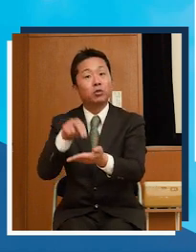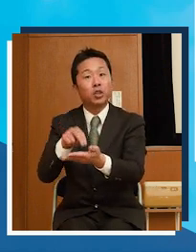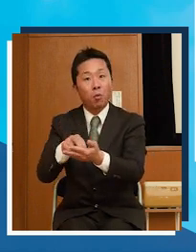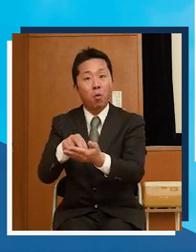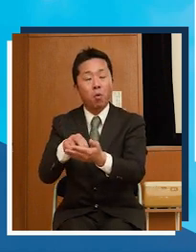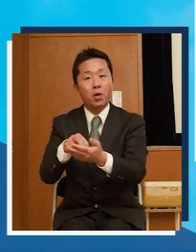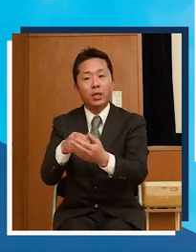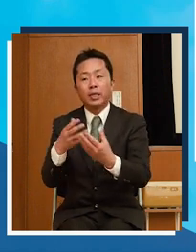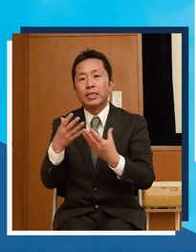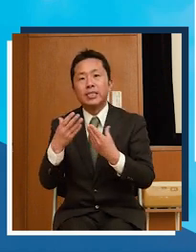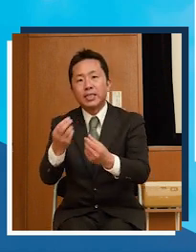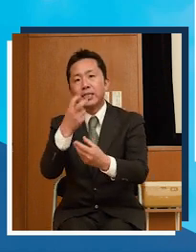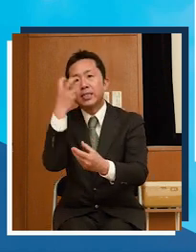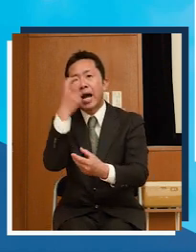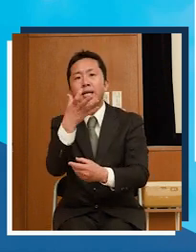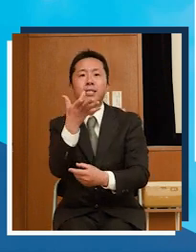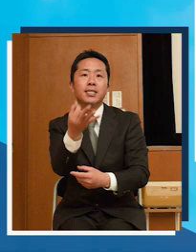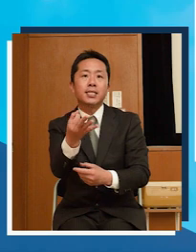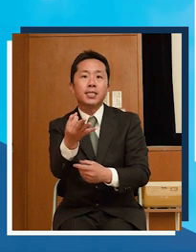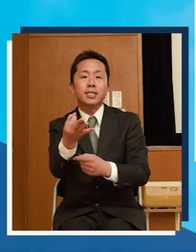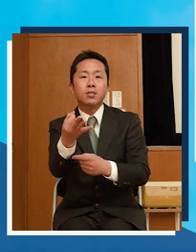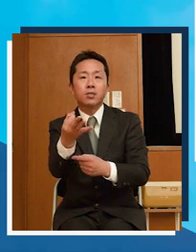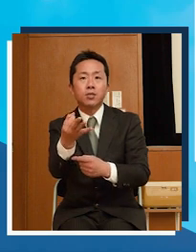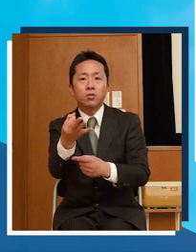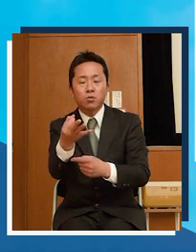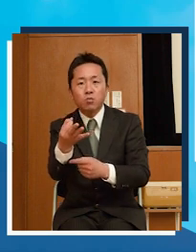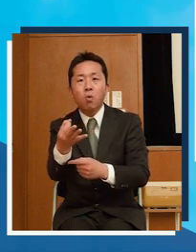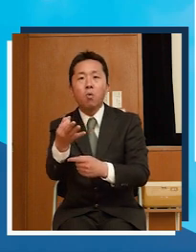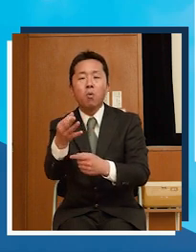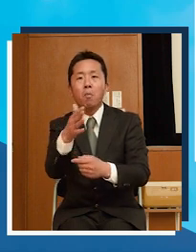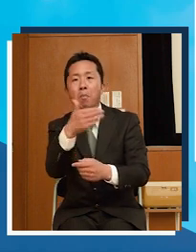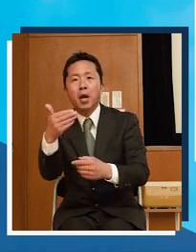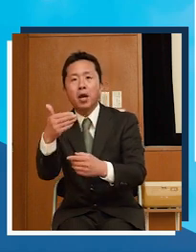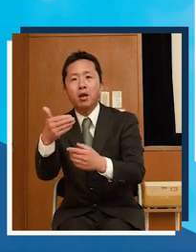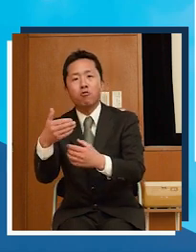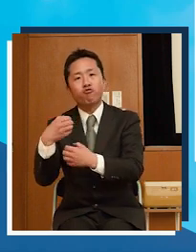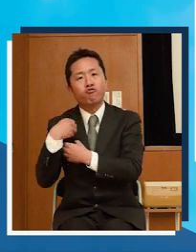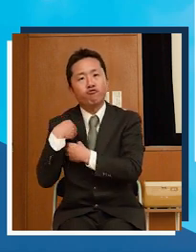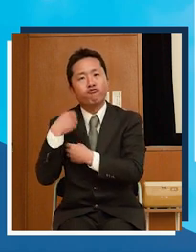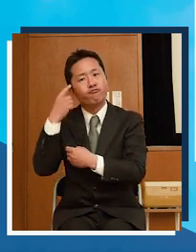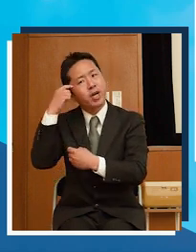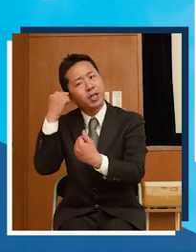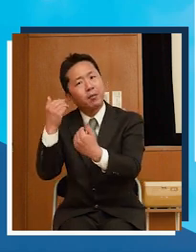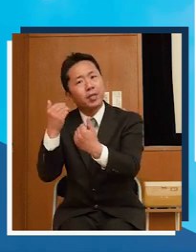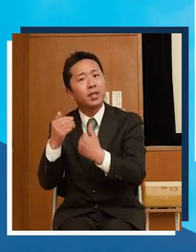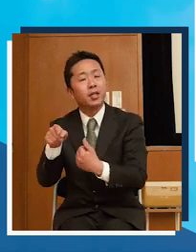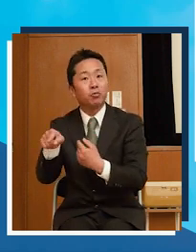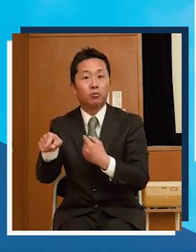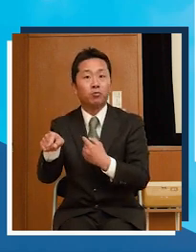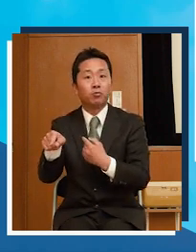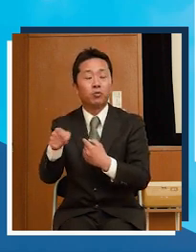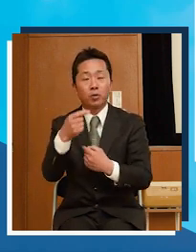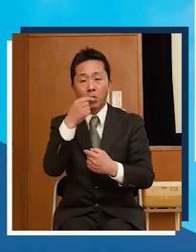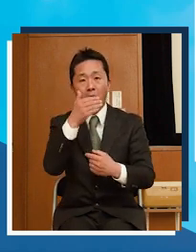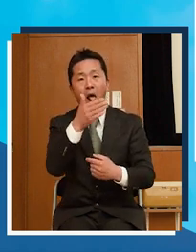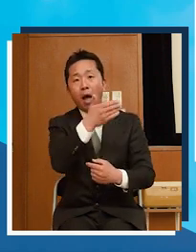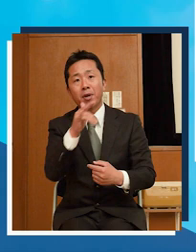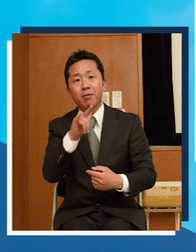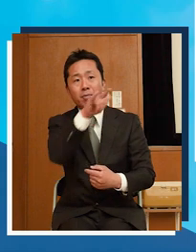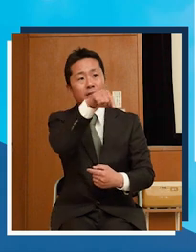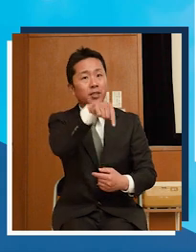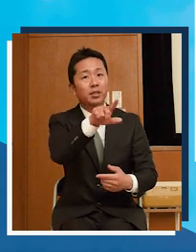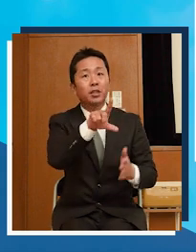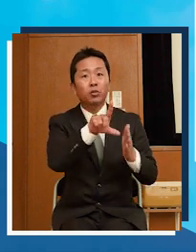米軍は莫大な管理費用を演出しなければならないのではないか私はアメリカに行った時にえ米国